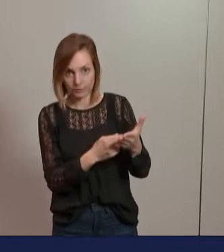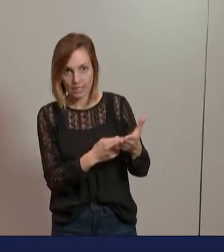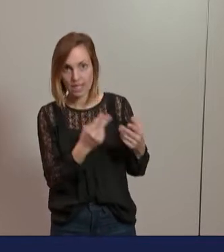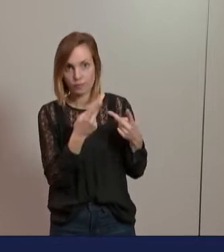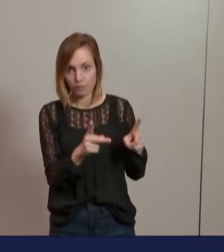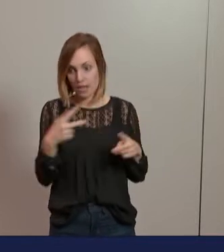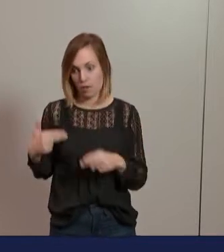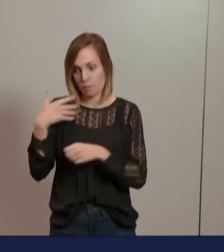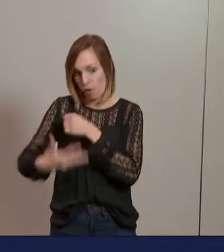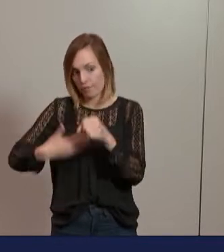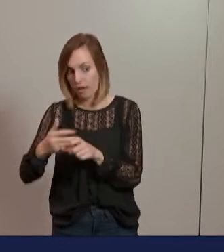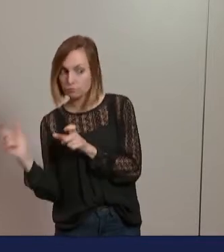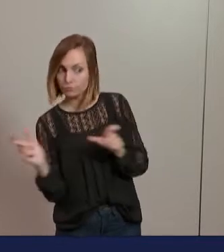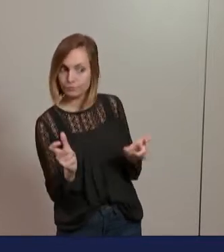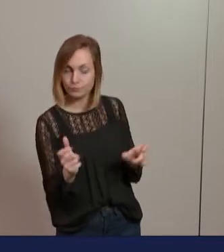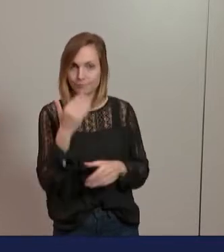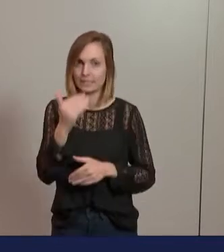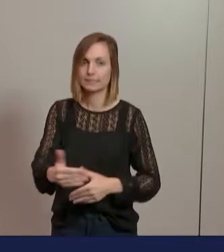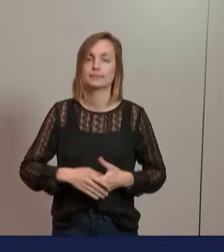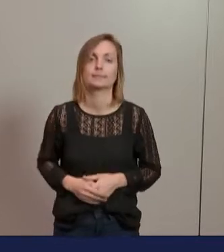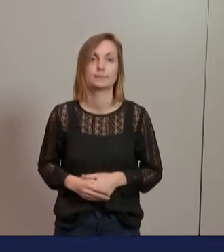de mandat. Merci.